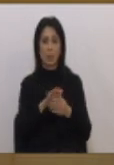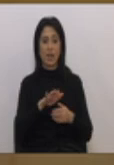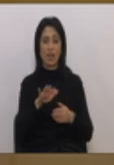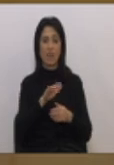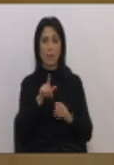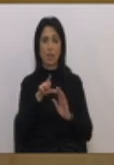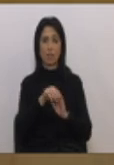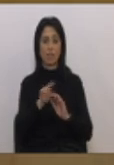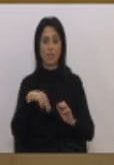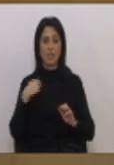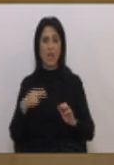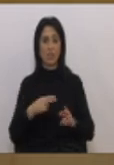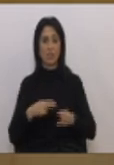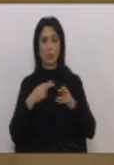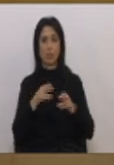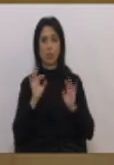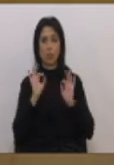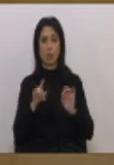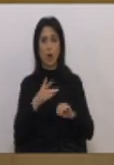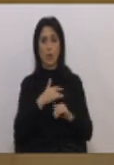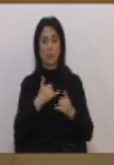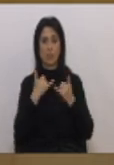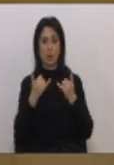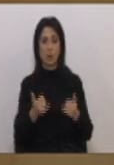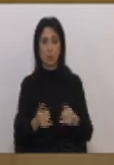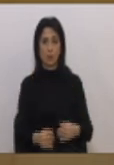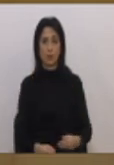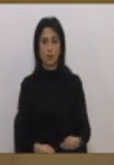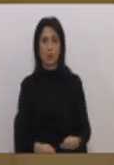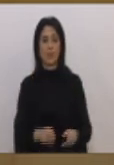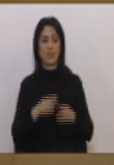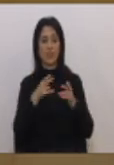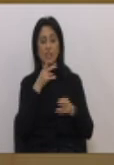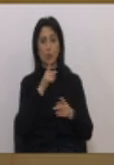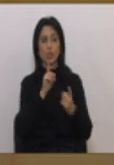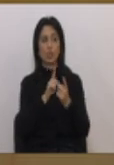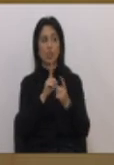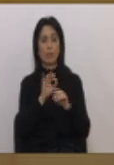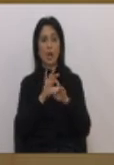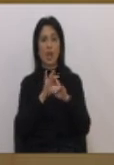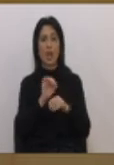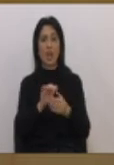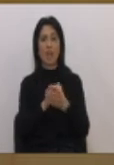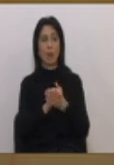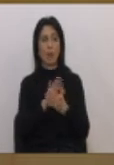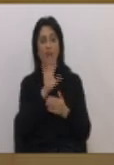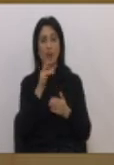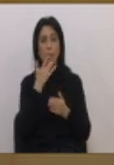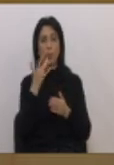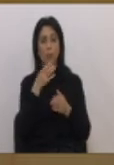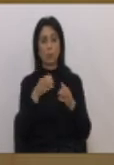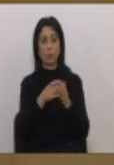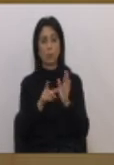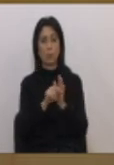ევროკავშირის ქვეყნებში, მათ შორის სტრასბურგში ვიზიტი სწორედ ამას ემსახურებოდა. Vizitis dros shekhvedrebi gaimarta Evrokavshiris qvela politikur